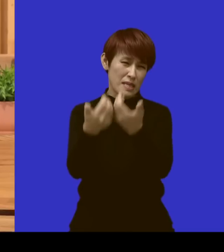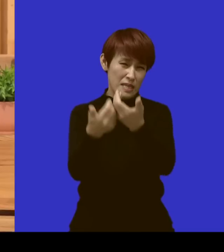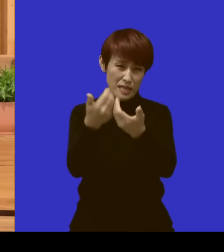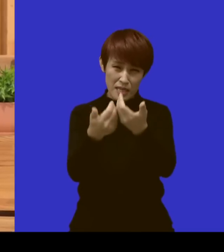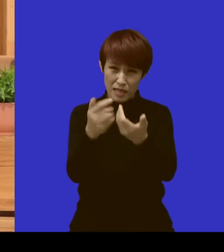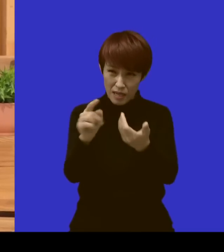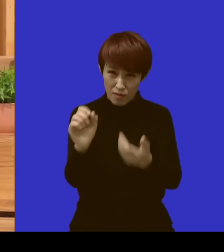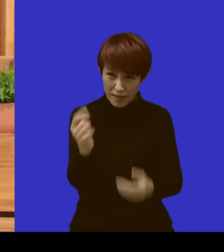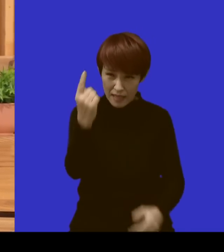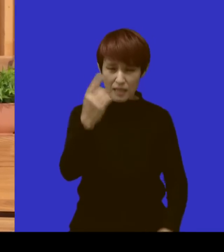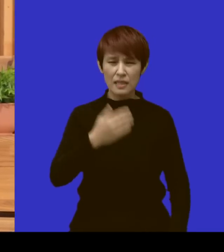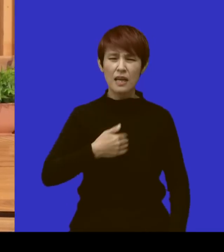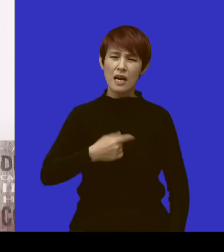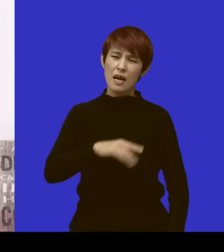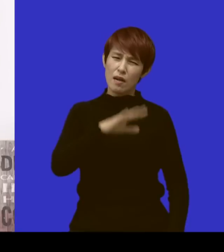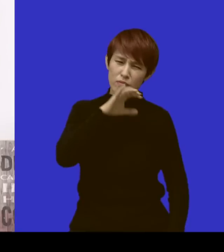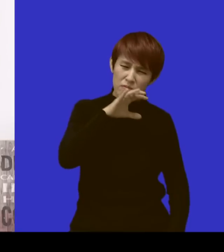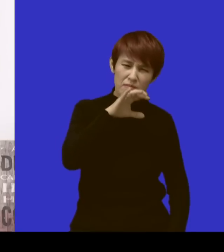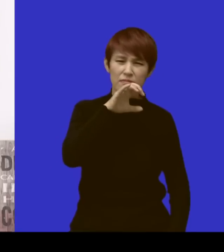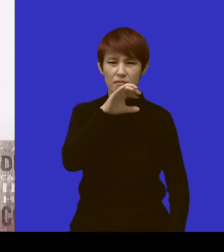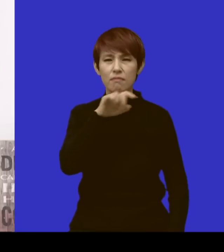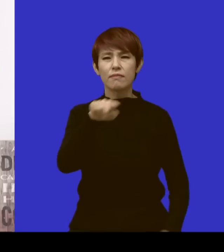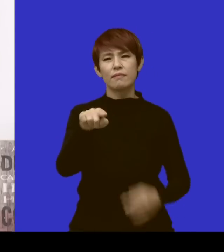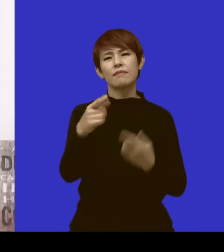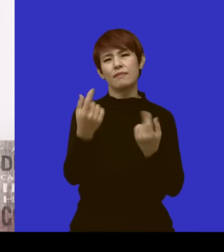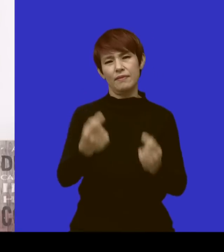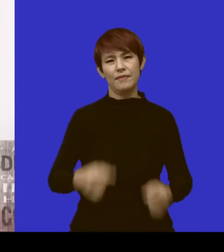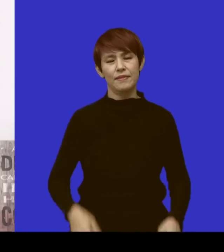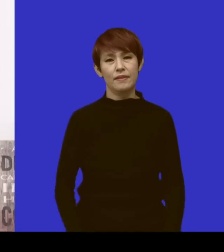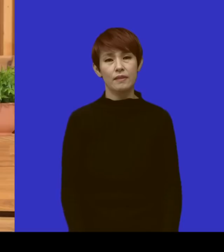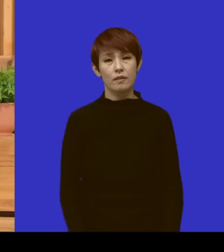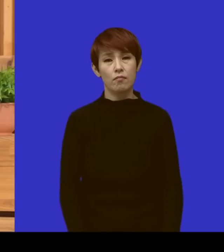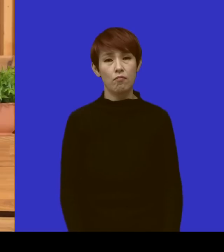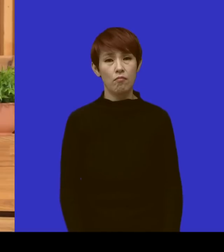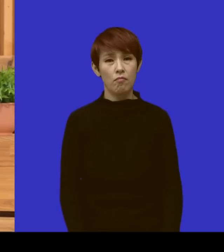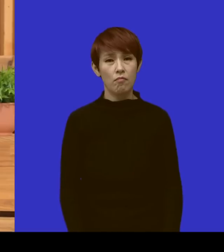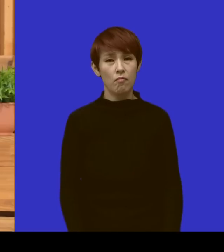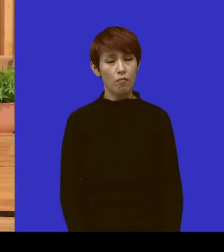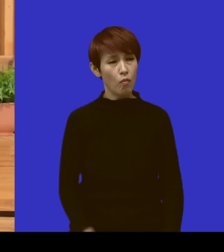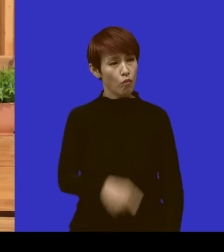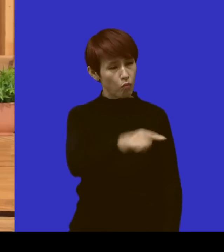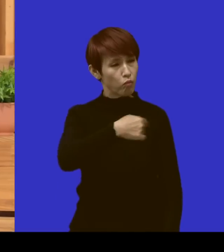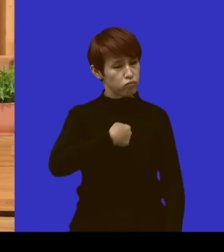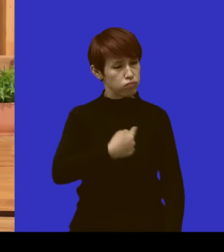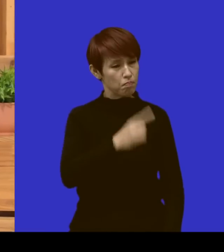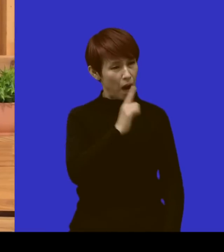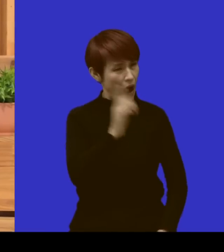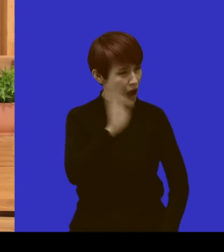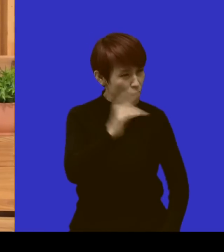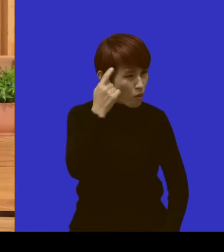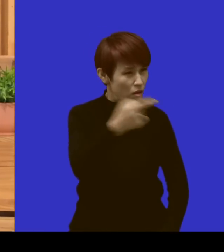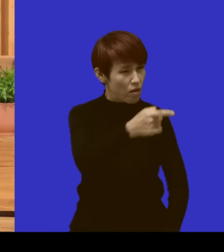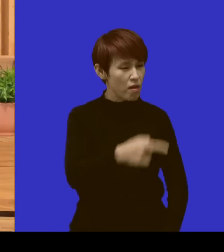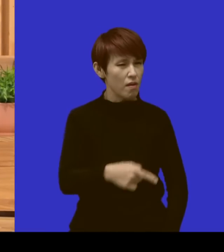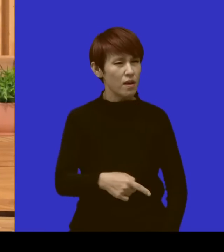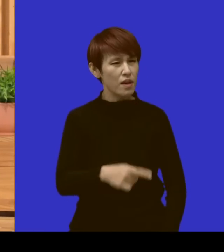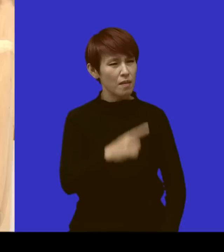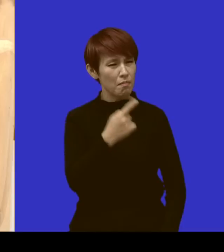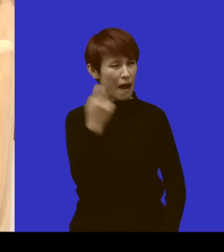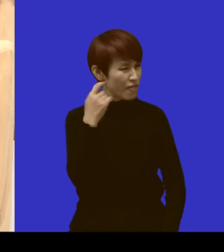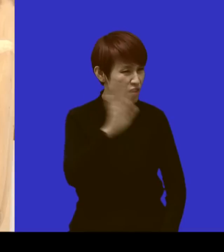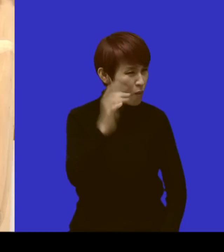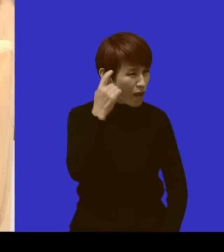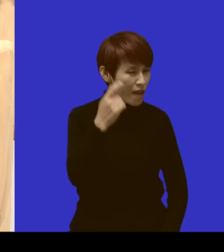원인이 서로 내 얘기를 좀 들어달라는 거거든요. 네, 그러니까요. 예, 그런데 네. 상대방은 음. 너도 내 얘기를 들어라고 얘기하니까 이제 음. 계속 갈등의 원인이